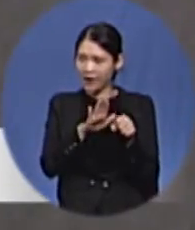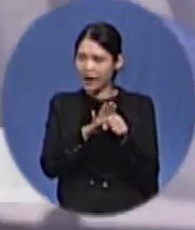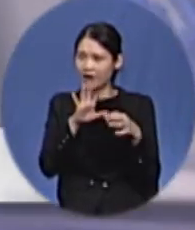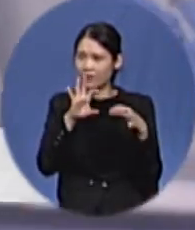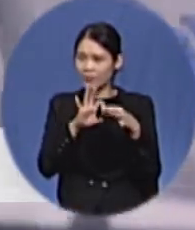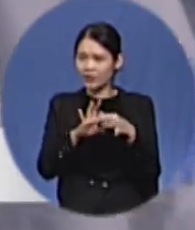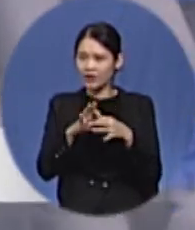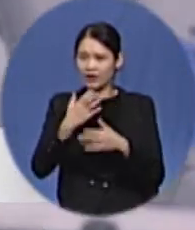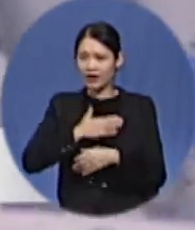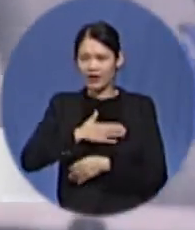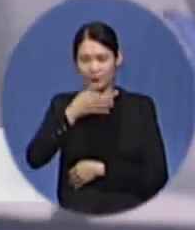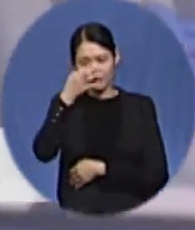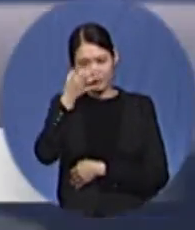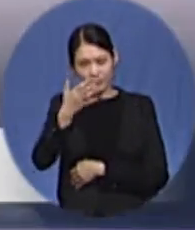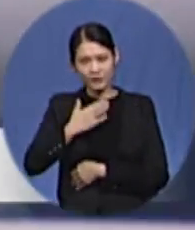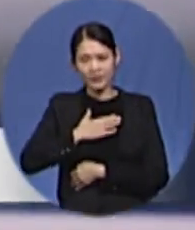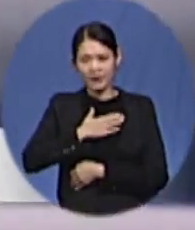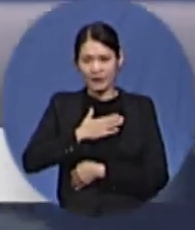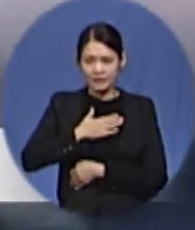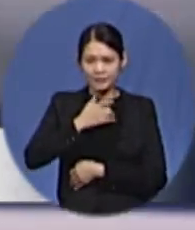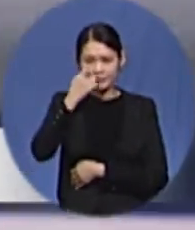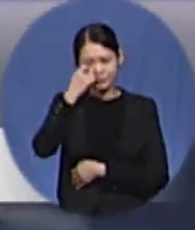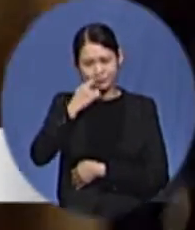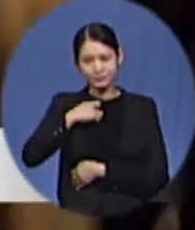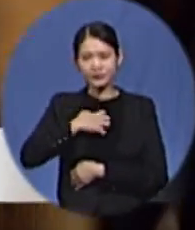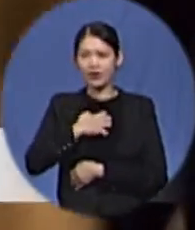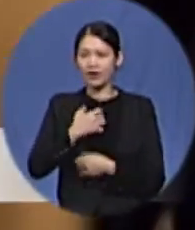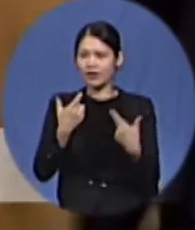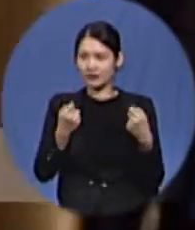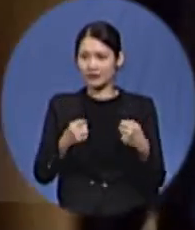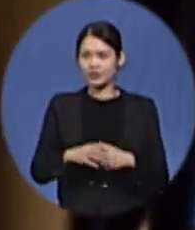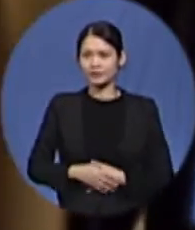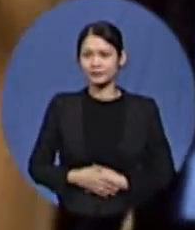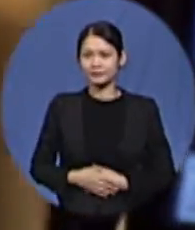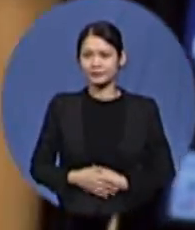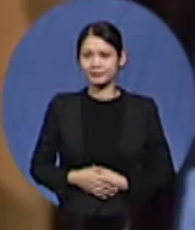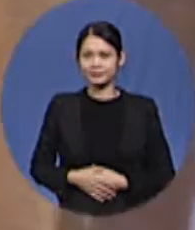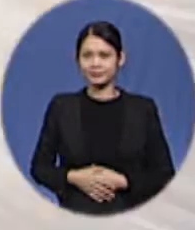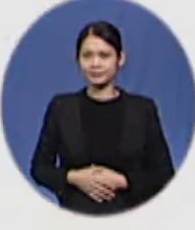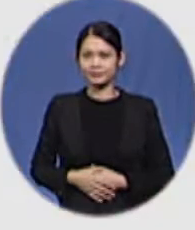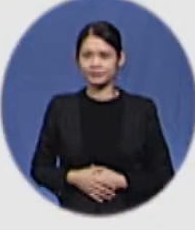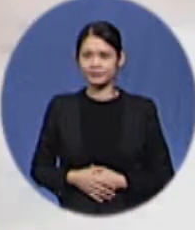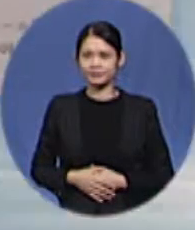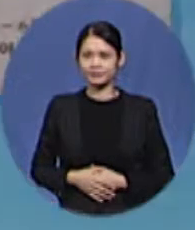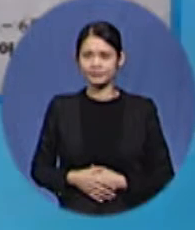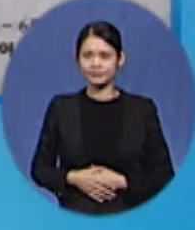표현해 관객들의 마음을 찡하게 만들 것으로 기대가 됩니다.